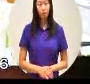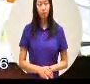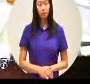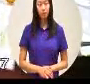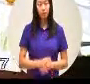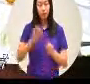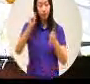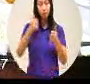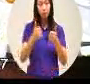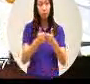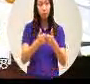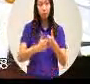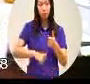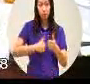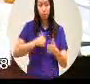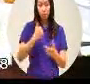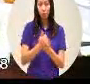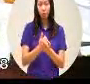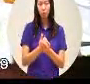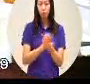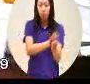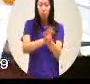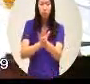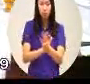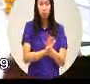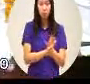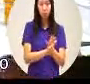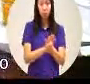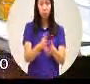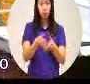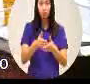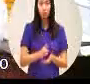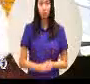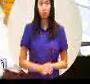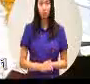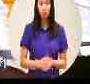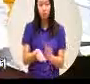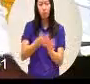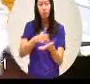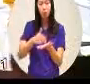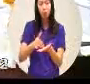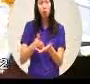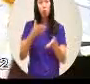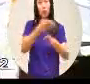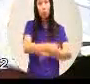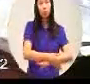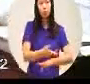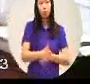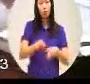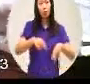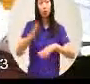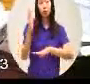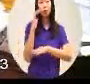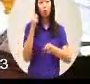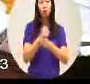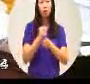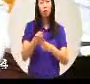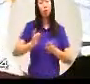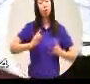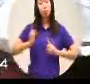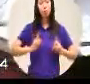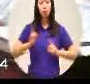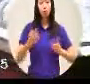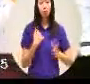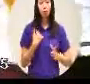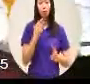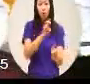议会站在为民喉舌吼的立场，啊，你若有神给你过，啊，你这行政单位你爱做啥就去做啥，啊，